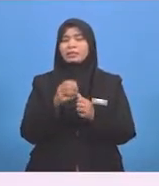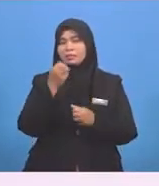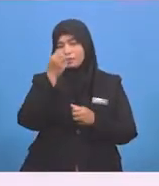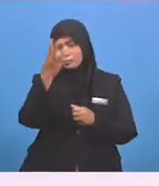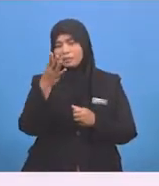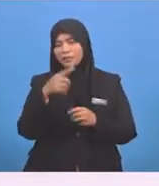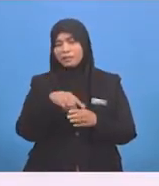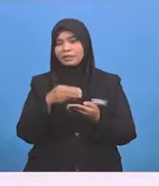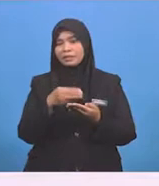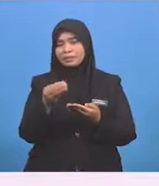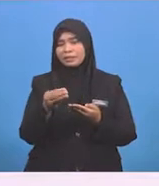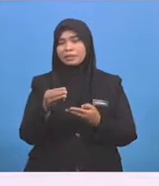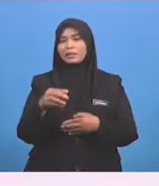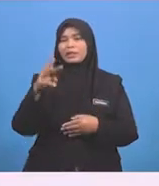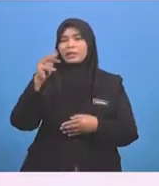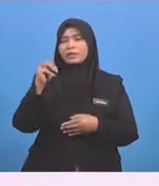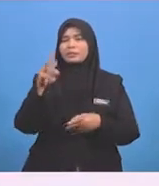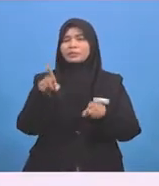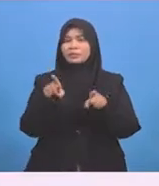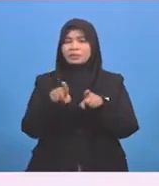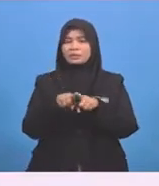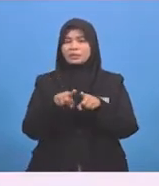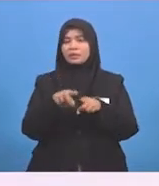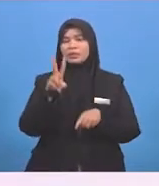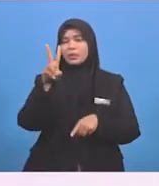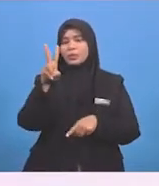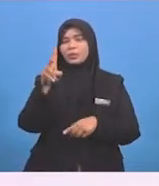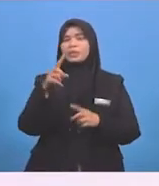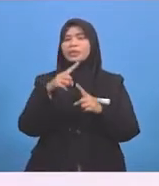M sama dengan 2 kilogram dan L sama dengan